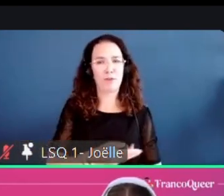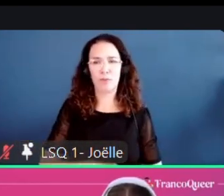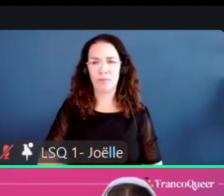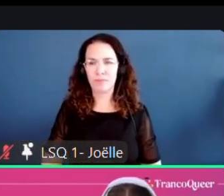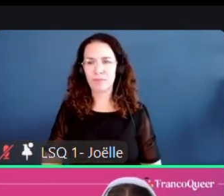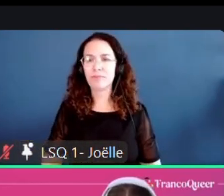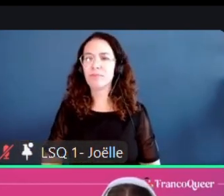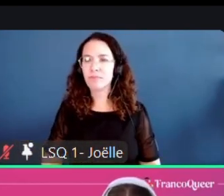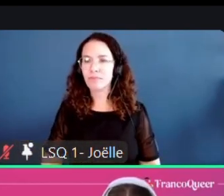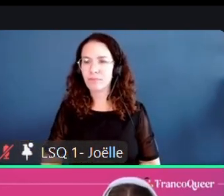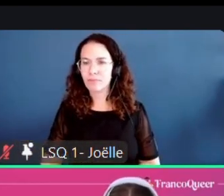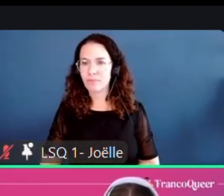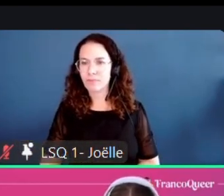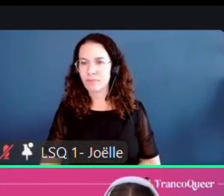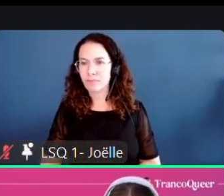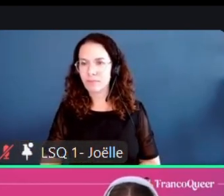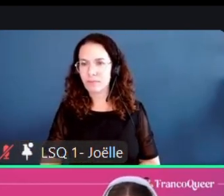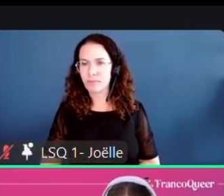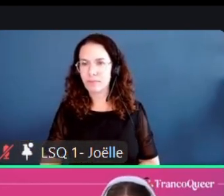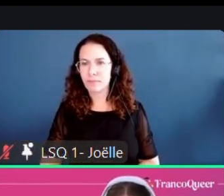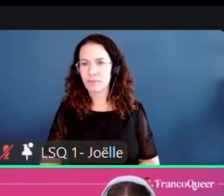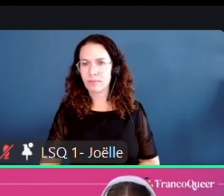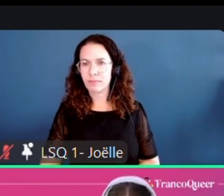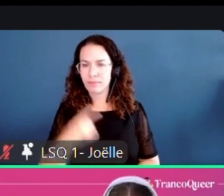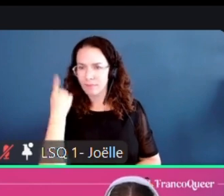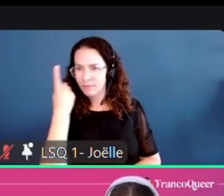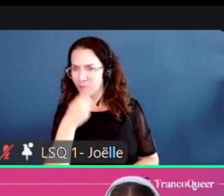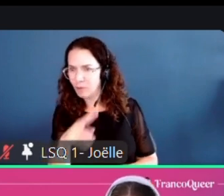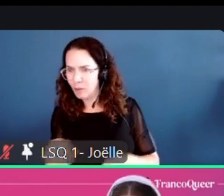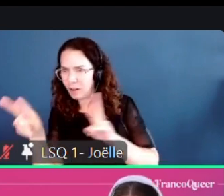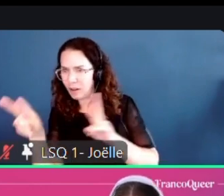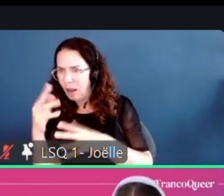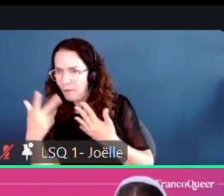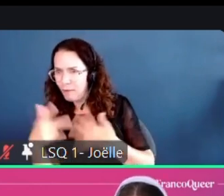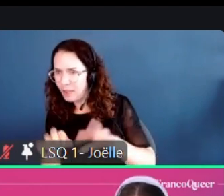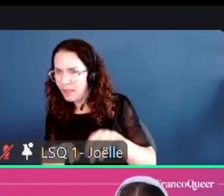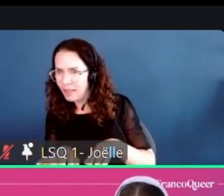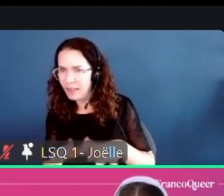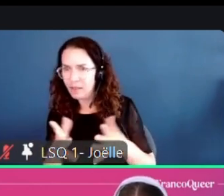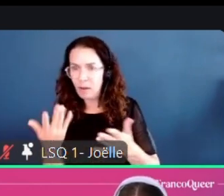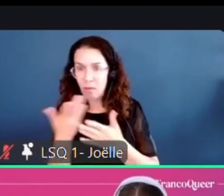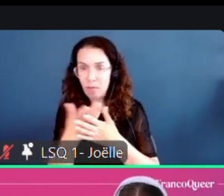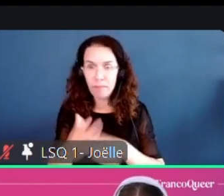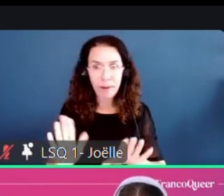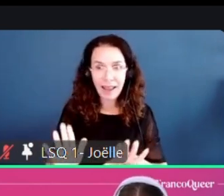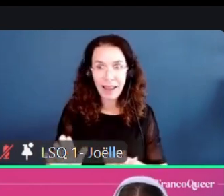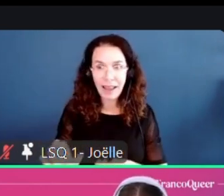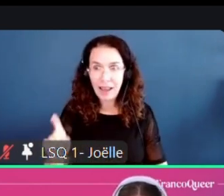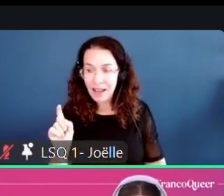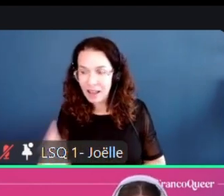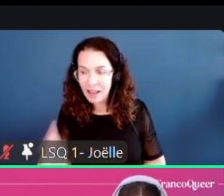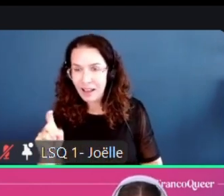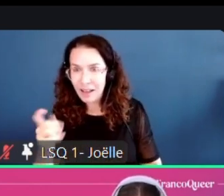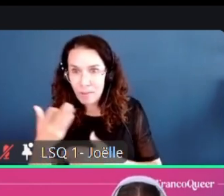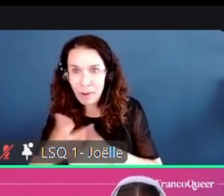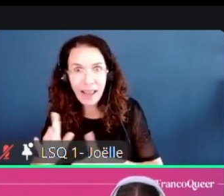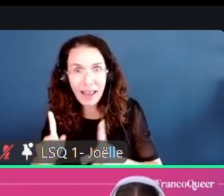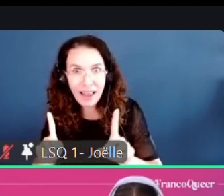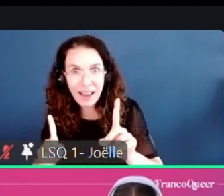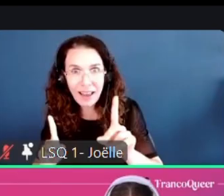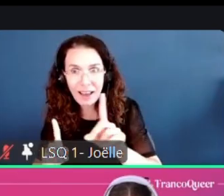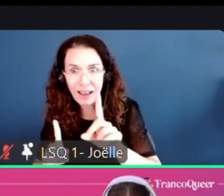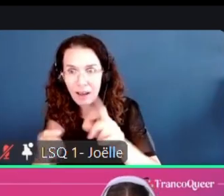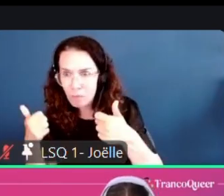vois que mes visages concentrés semblent avoir terminé d'écrire. Est-ce que tout le monde est prêt à lancer la réponse? Je vois